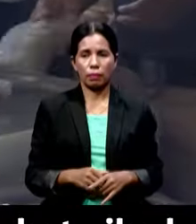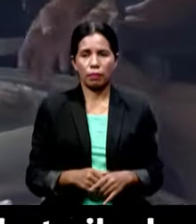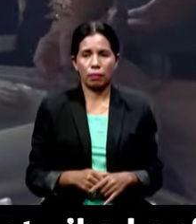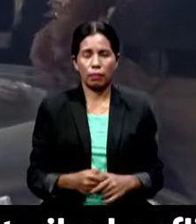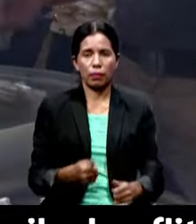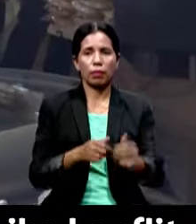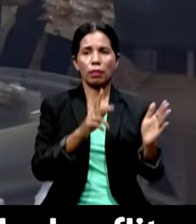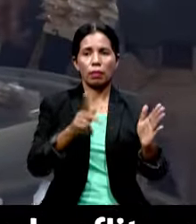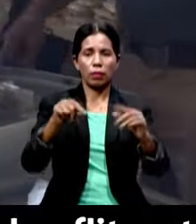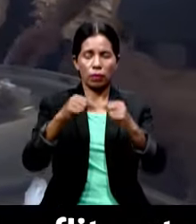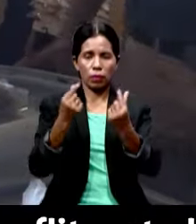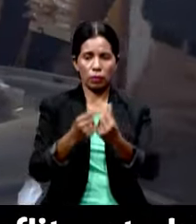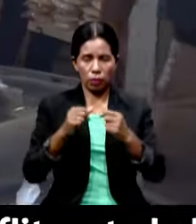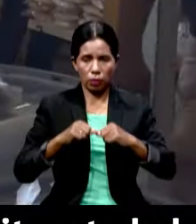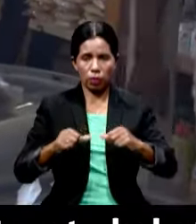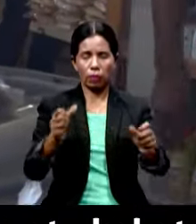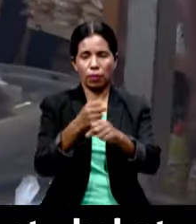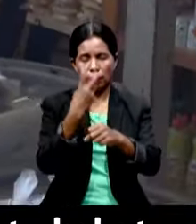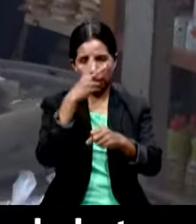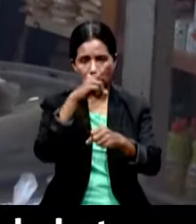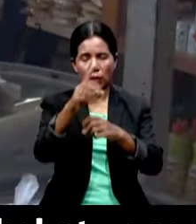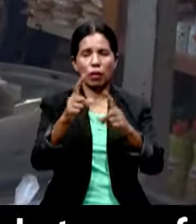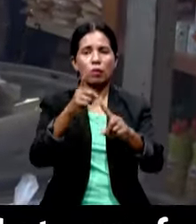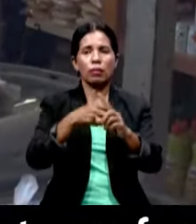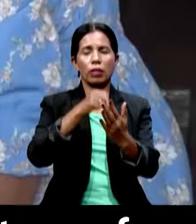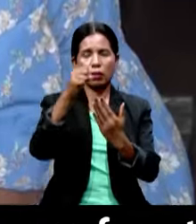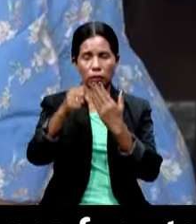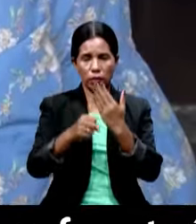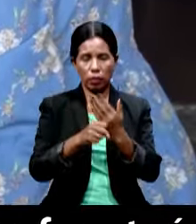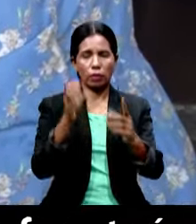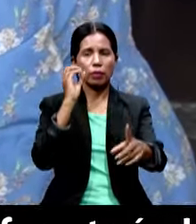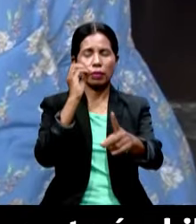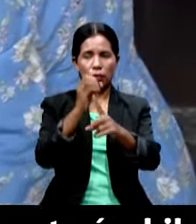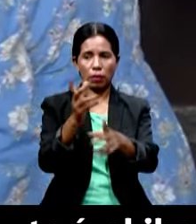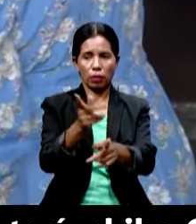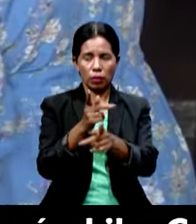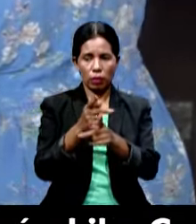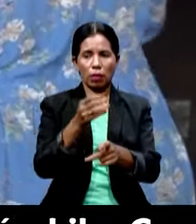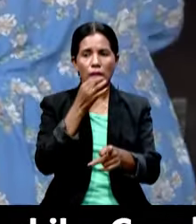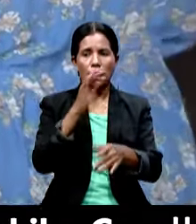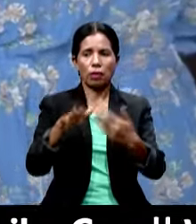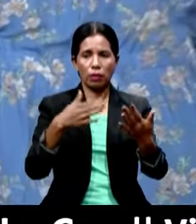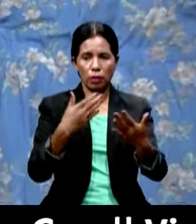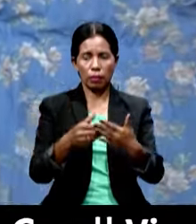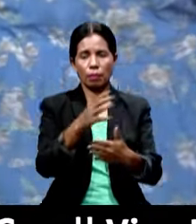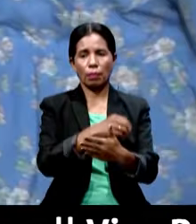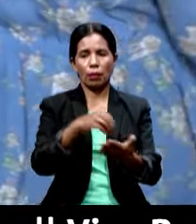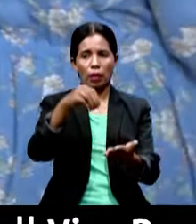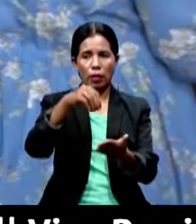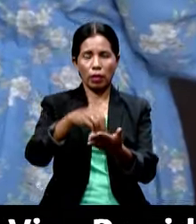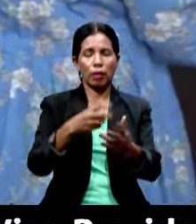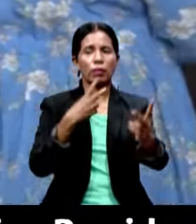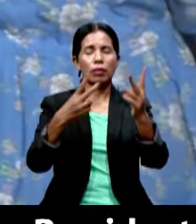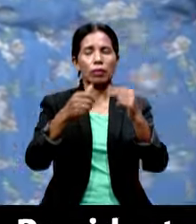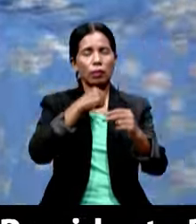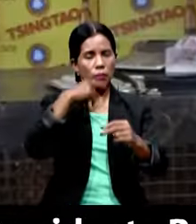Tuir plano ekipa konjunta se kontinua halo inspesang rutina to fulan stembru ho objetivu atau asegura konsumedor sira alendene atau garante mos visita